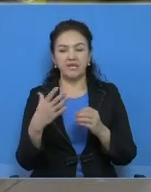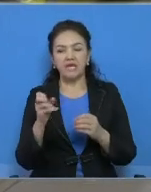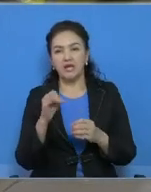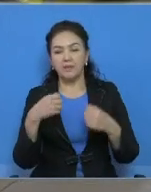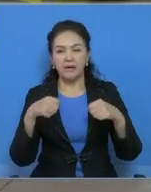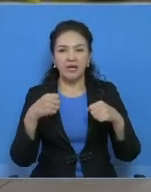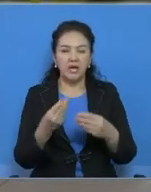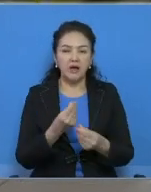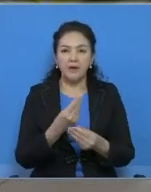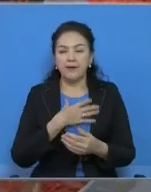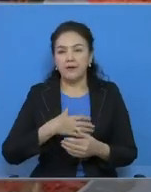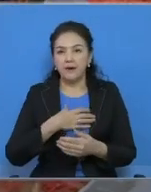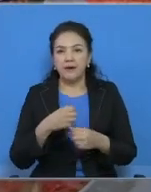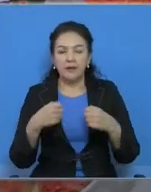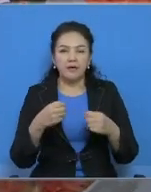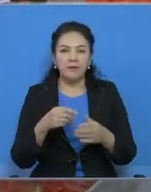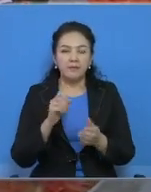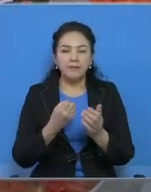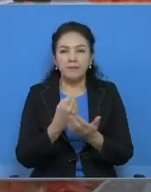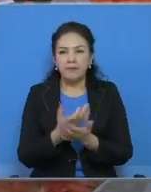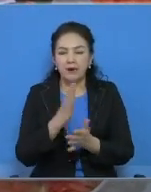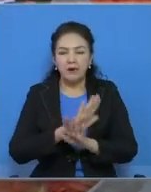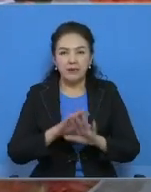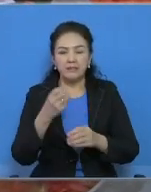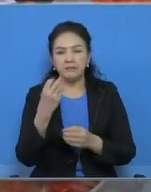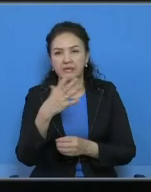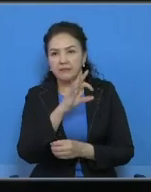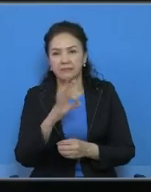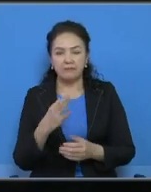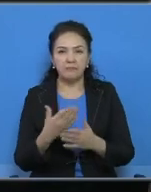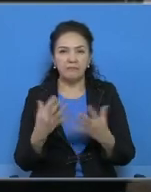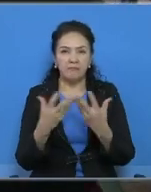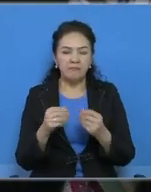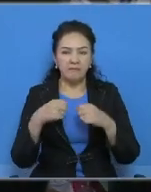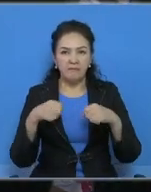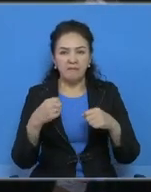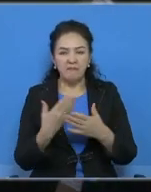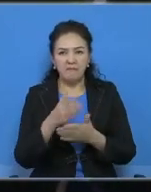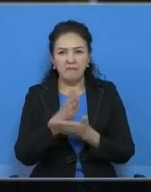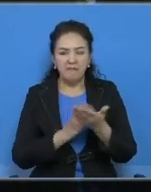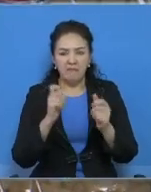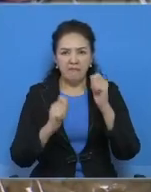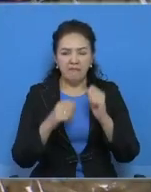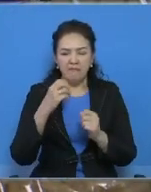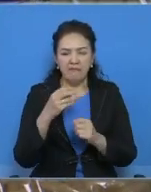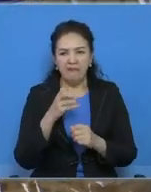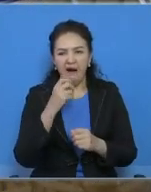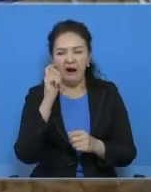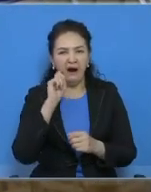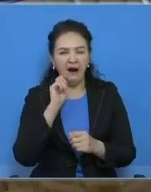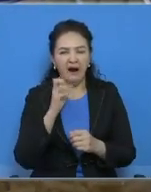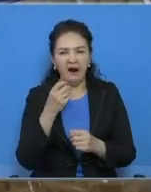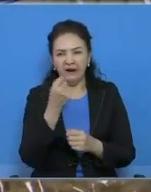имеющих социальное значение, должны продаваться с наценкой более чем 15%. К числу таких товаров относятся хлеб, молоко, мука, сахар,